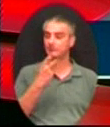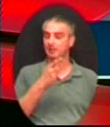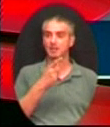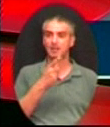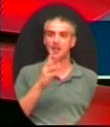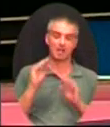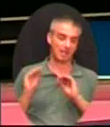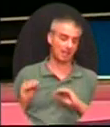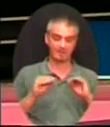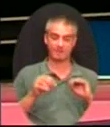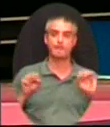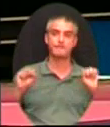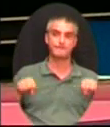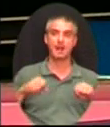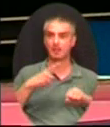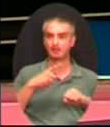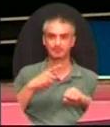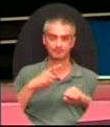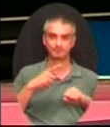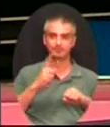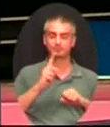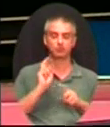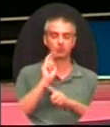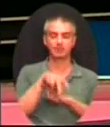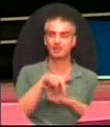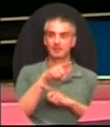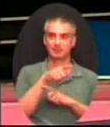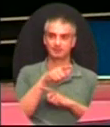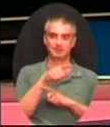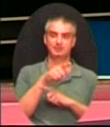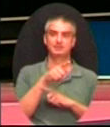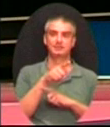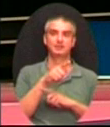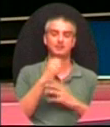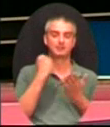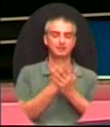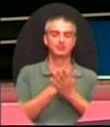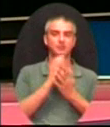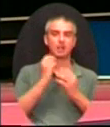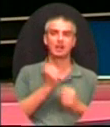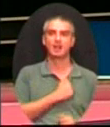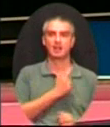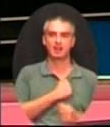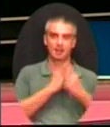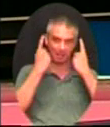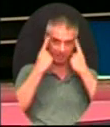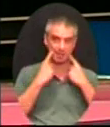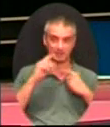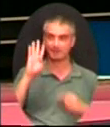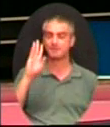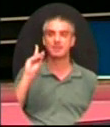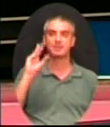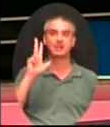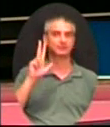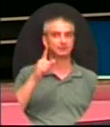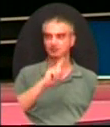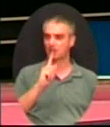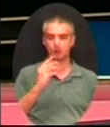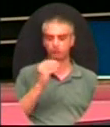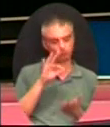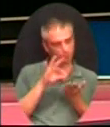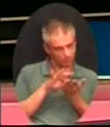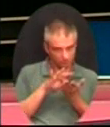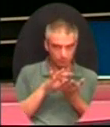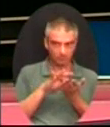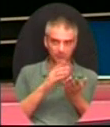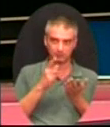כנראה עבר בעלים, אז מי שנכנס לתמונה, זה בד"ץ העדה החרדית. בד"ץ העדה החרדית זה לא משהו נקודתי,